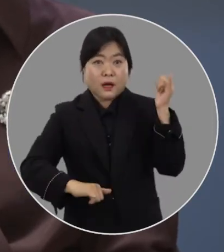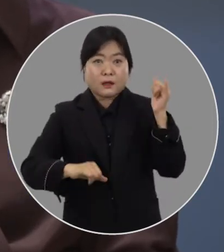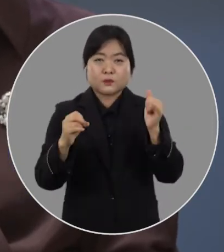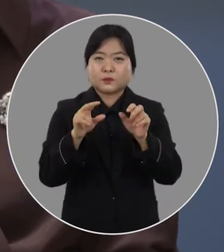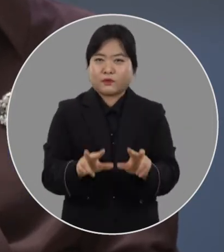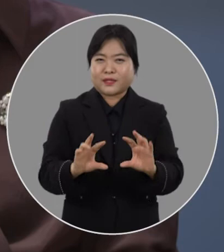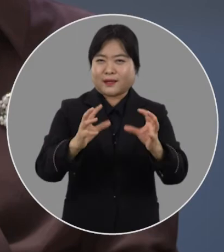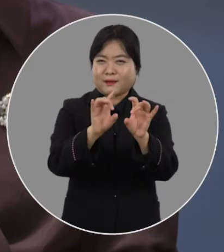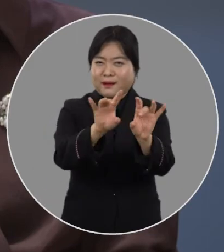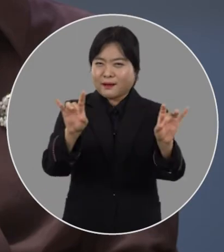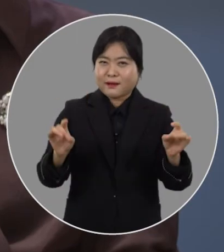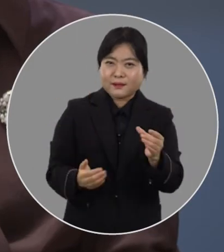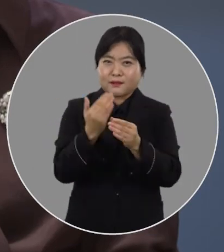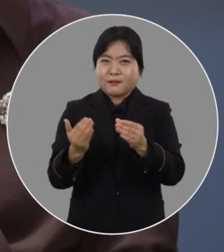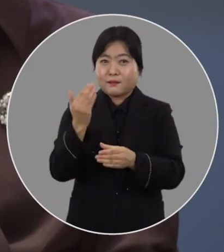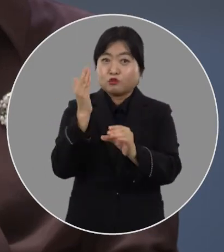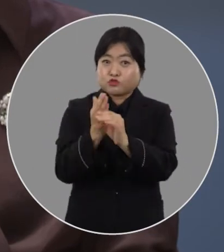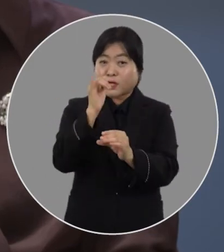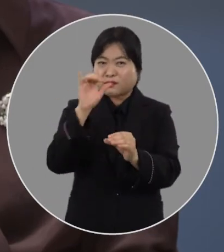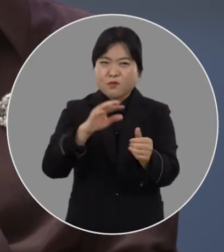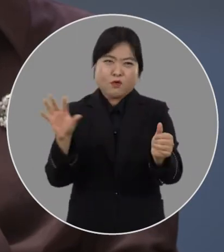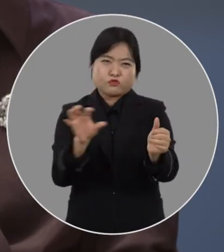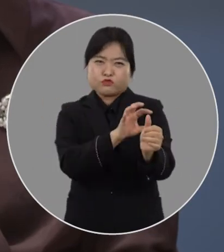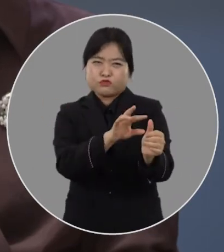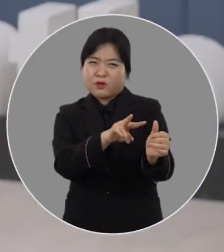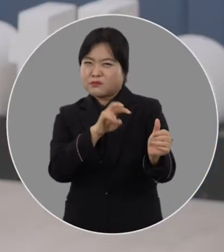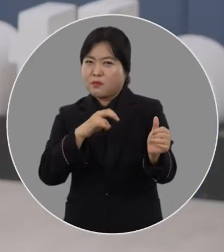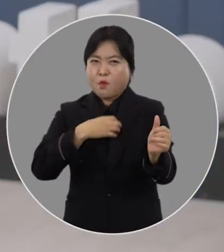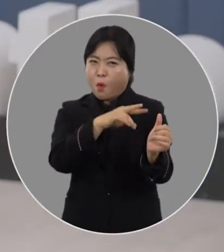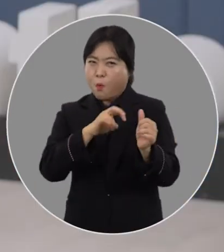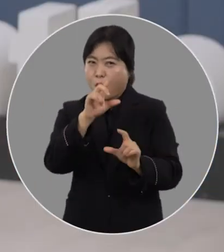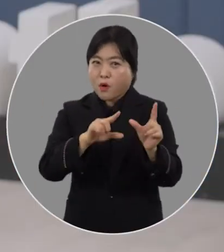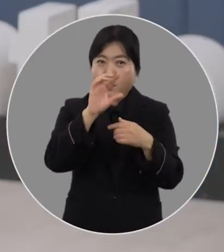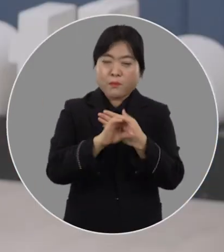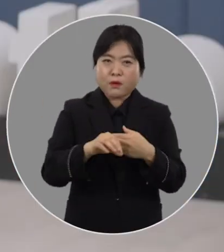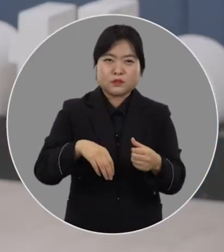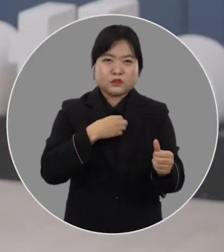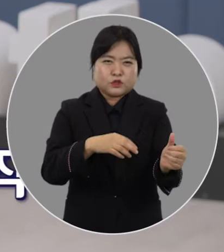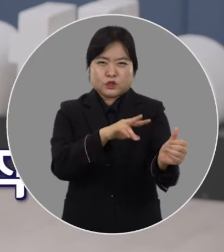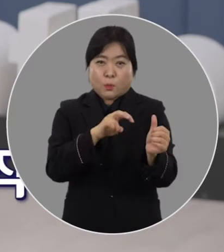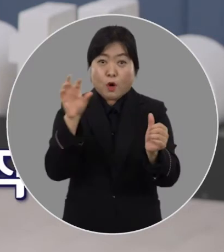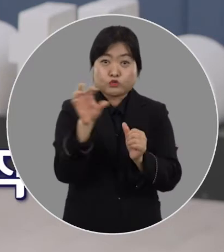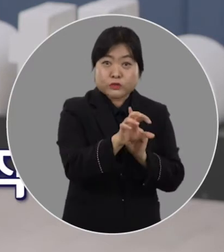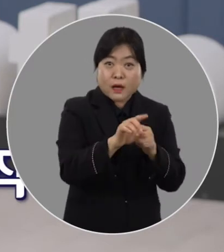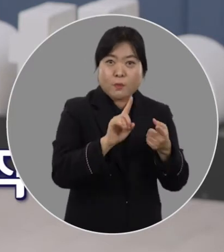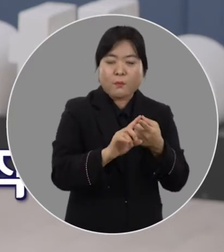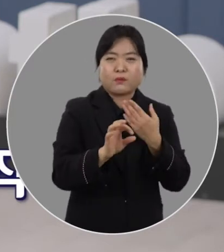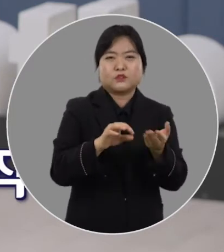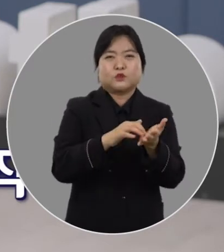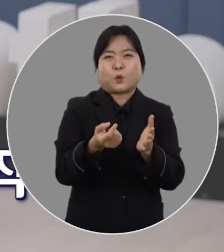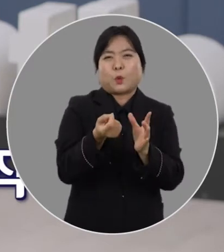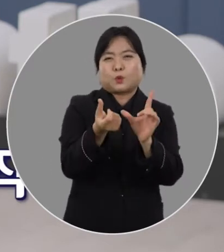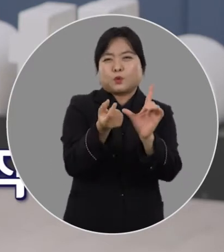현재 각 나라에서 일어나고 있는 투사적 혐오의 양상을 보면 투사적 혐오는 언제나 소수자 집단을